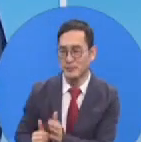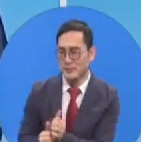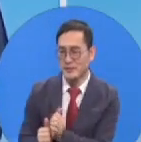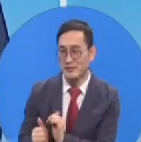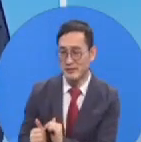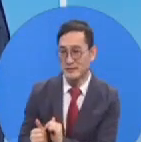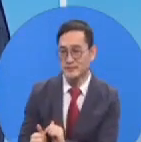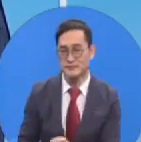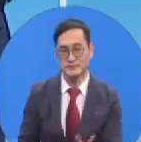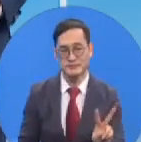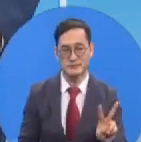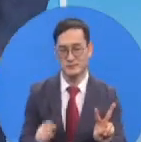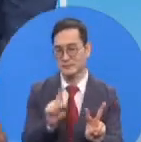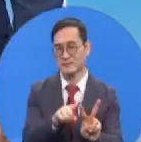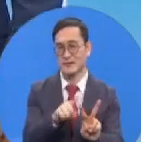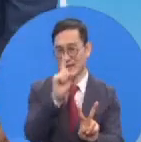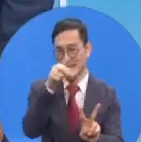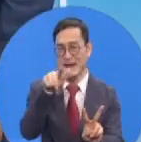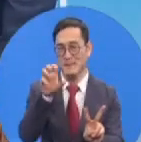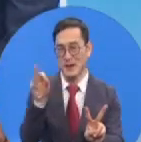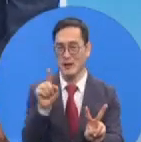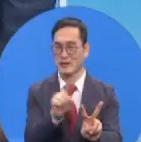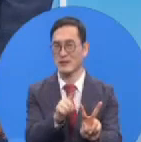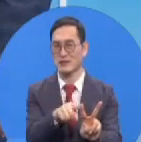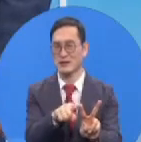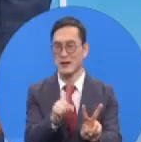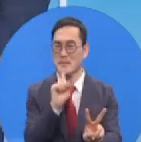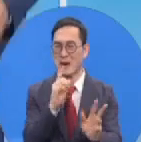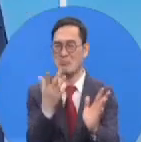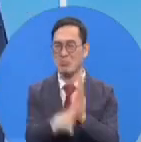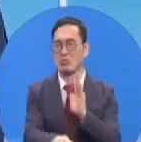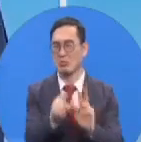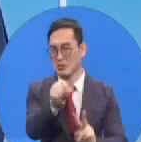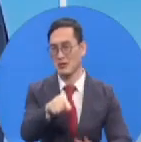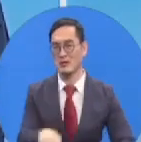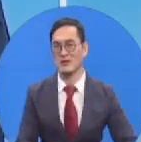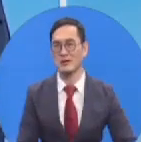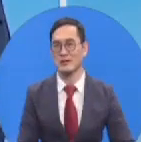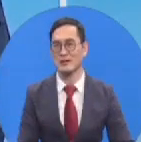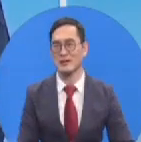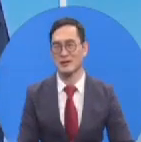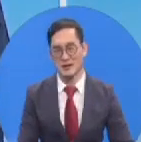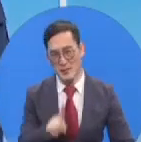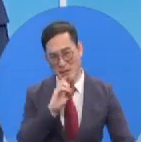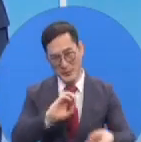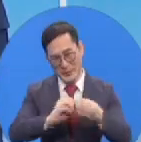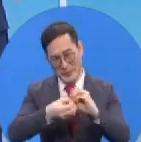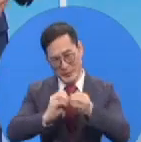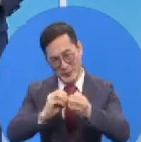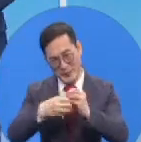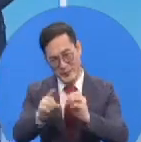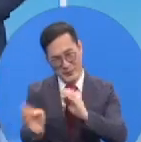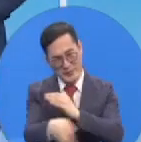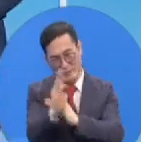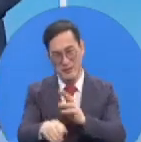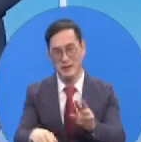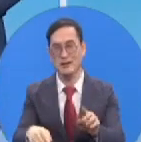향해서 궤변과 오만함이 도가 지나치다면서 보자보자하니 해도 너무한다. 뭐 이런 내용의